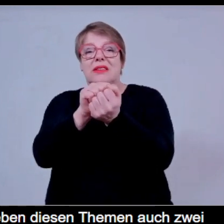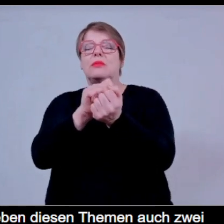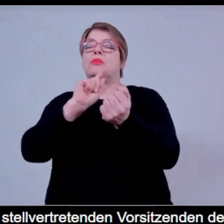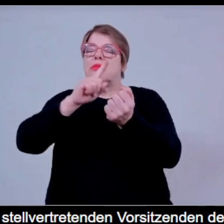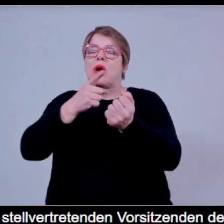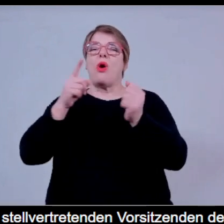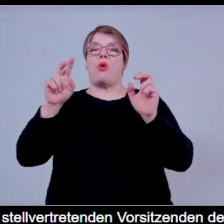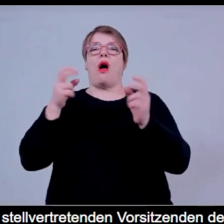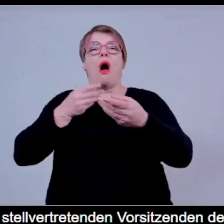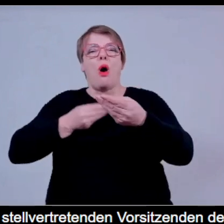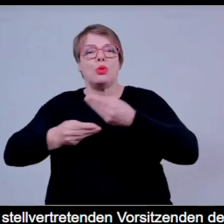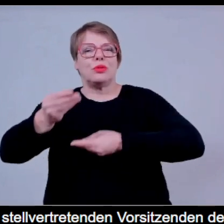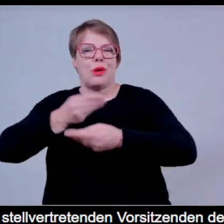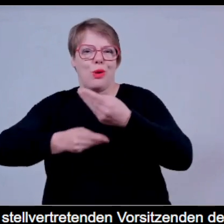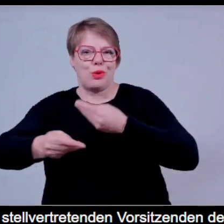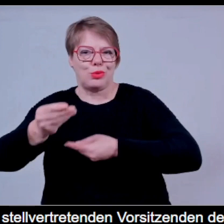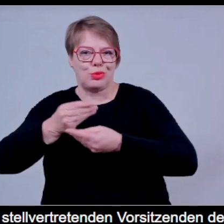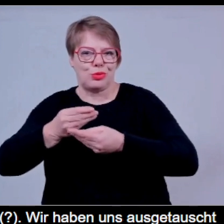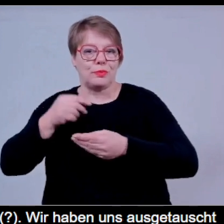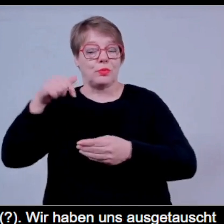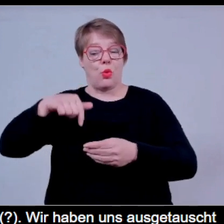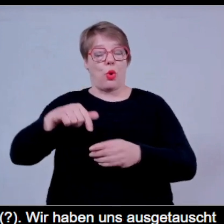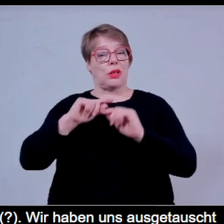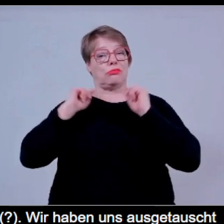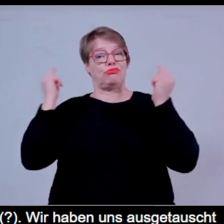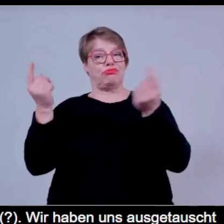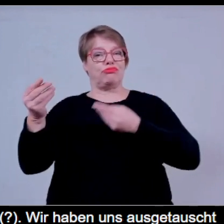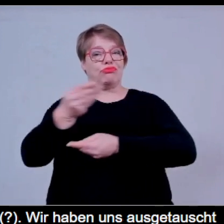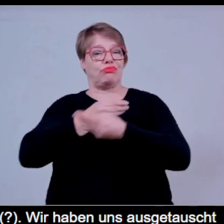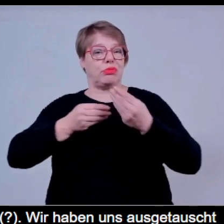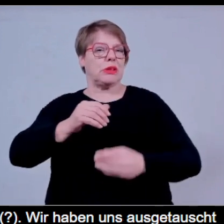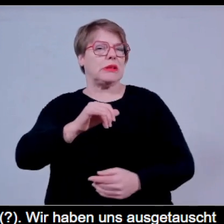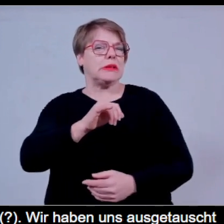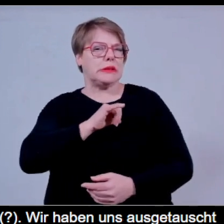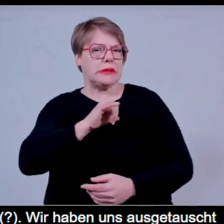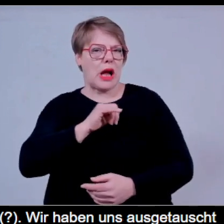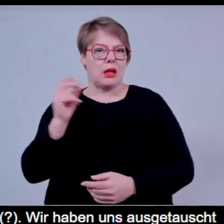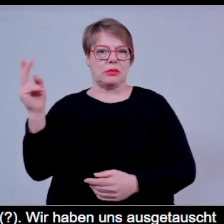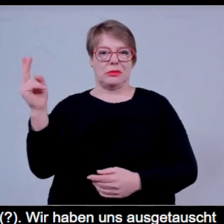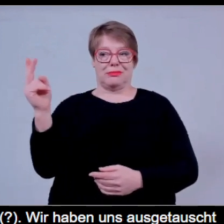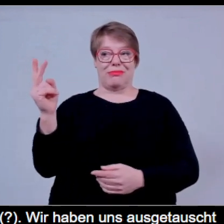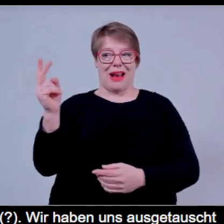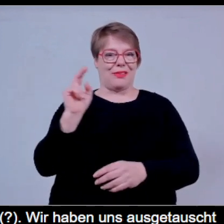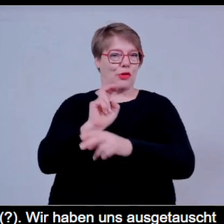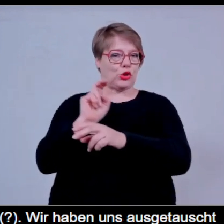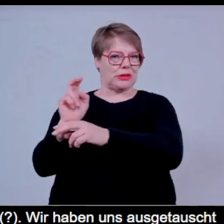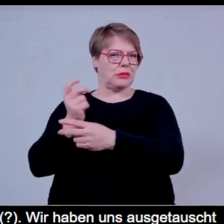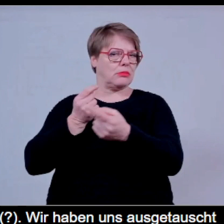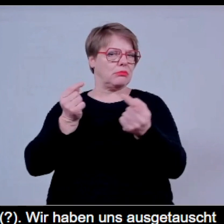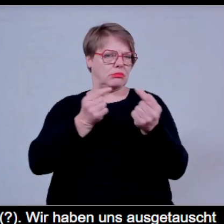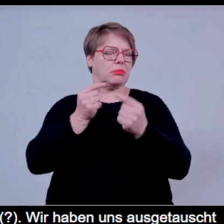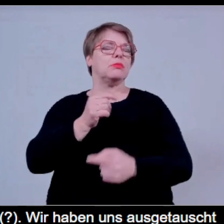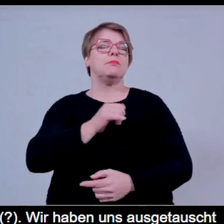Wir haben dann auch festgestellt, dass gestern ja wieder diese Aktionen stattgefunden haben,